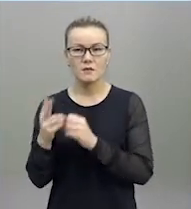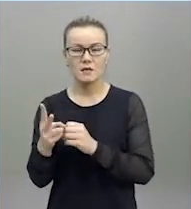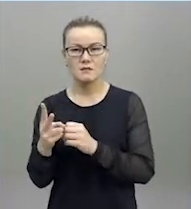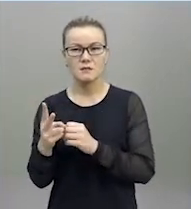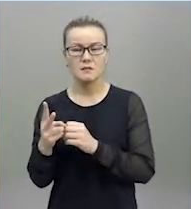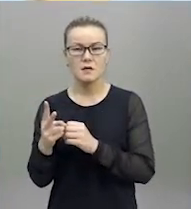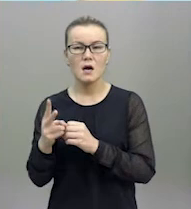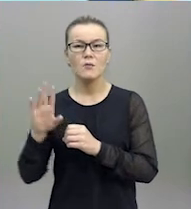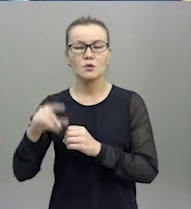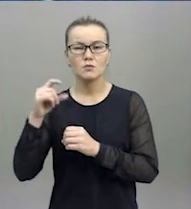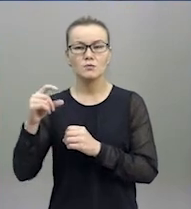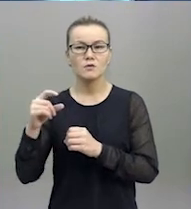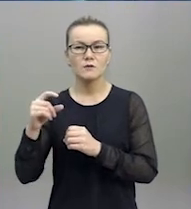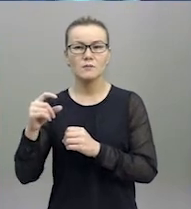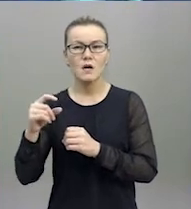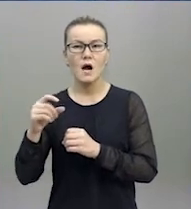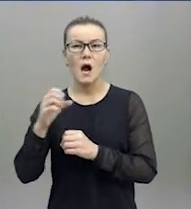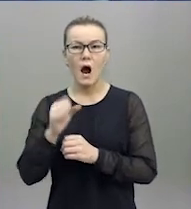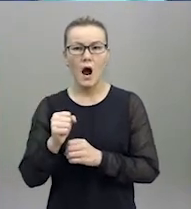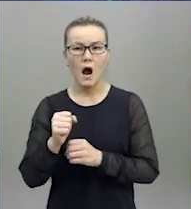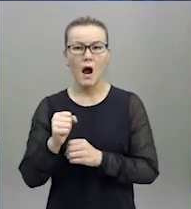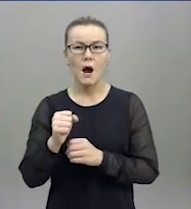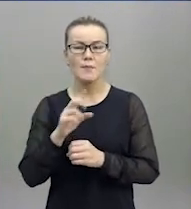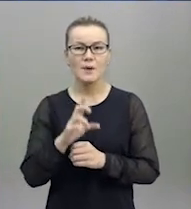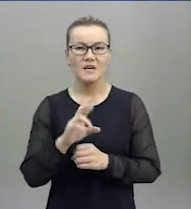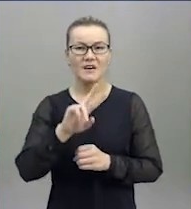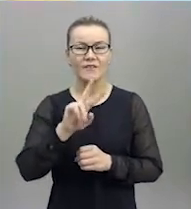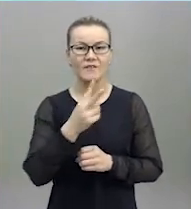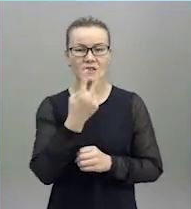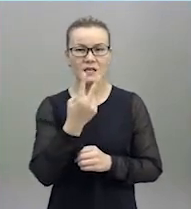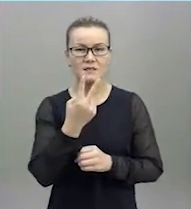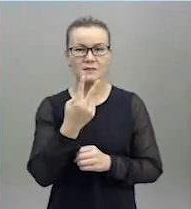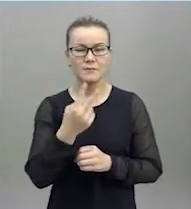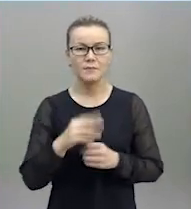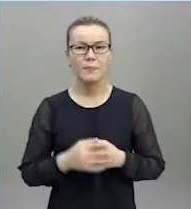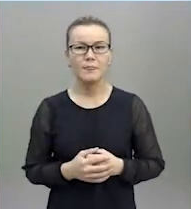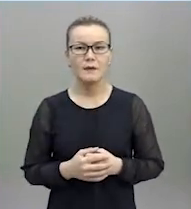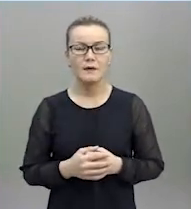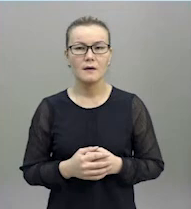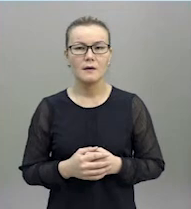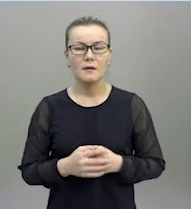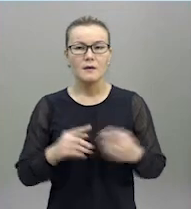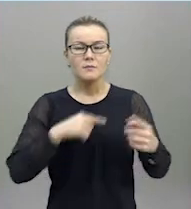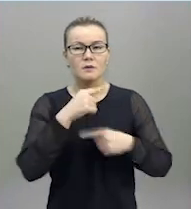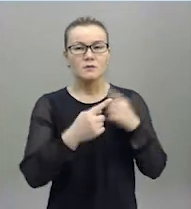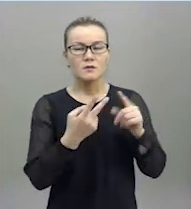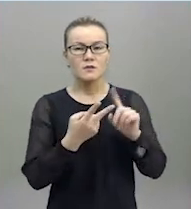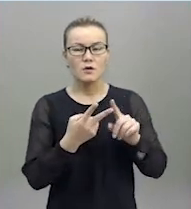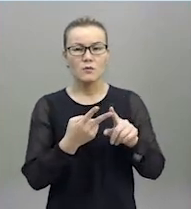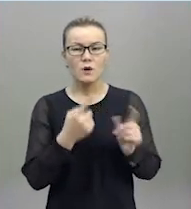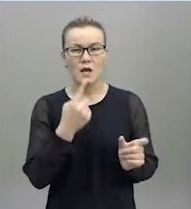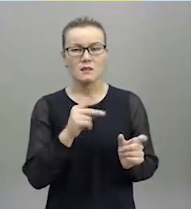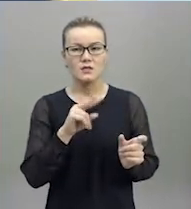или с переменными а b в квадрате переходим ко второму одночлену